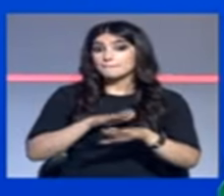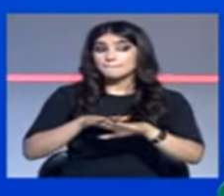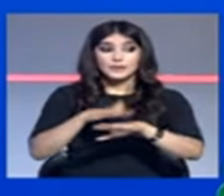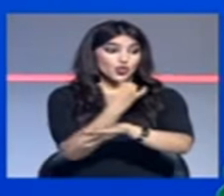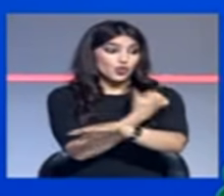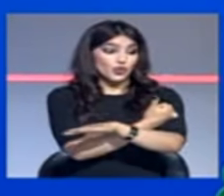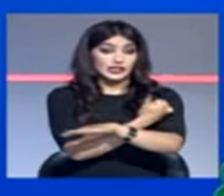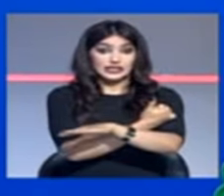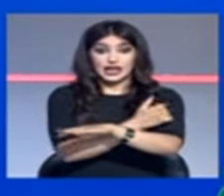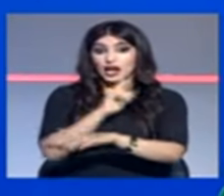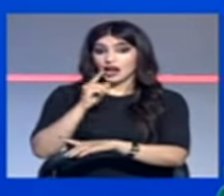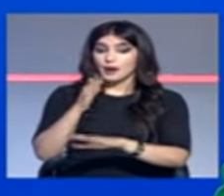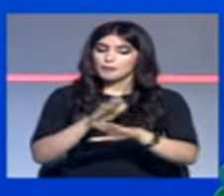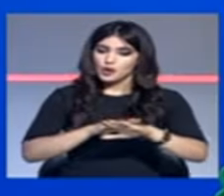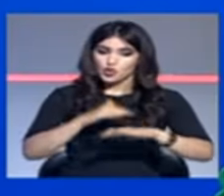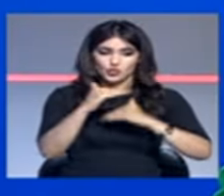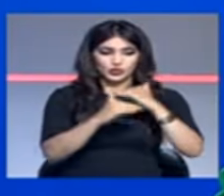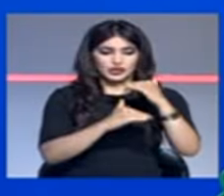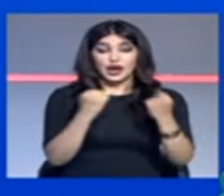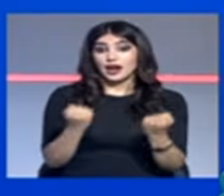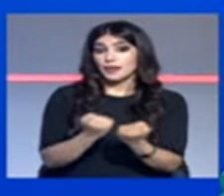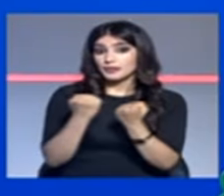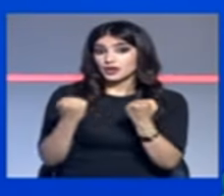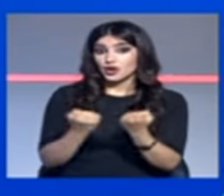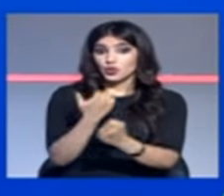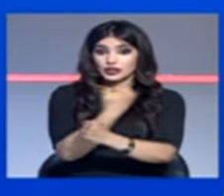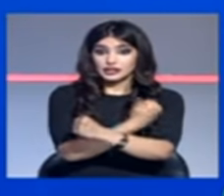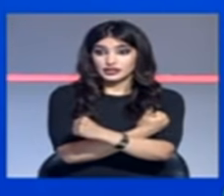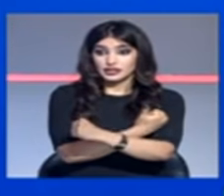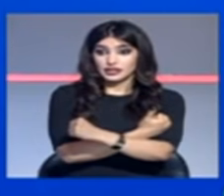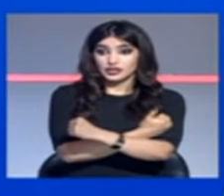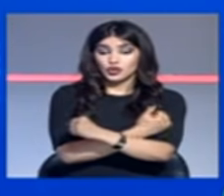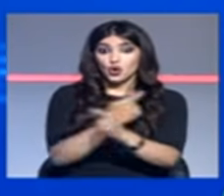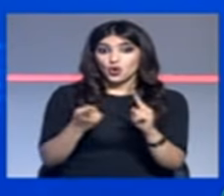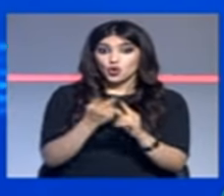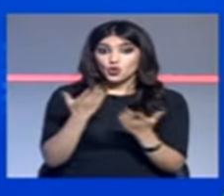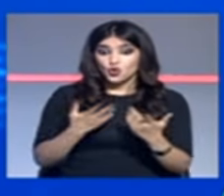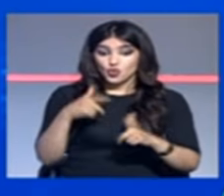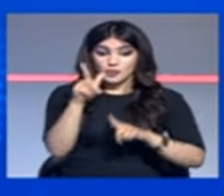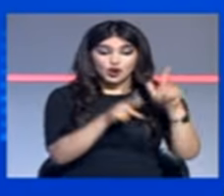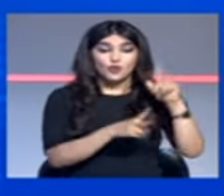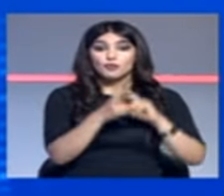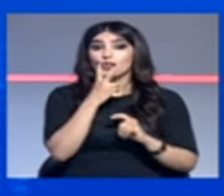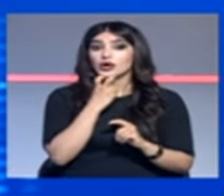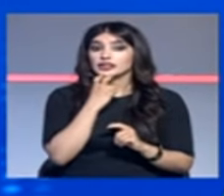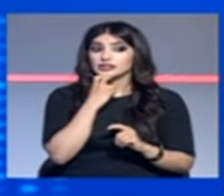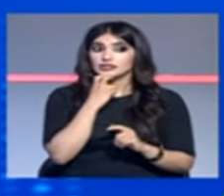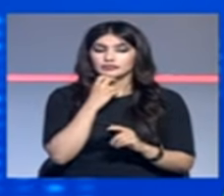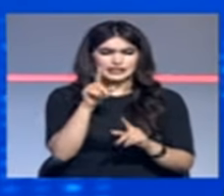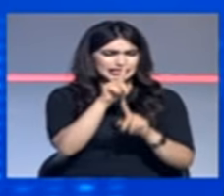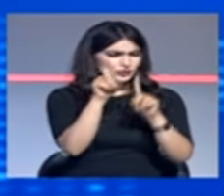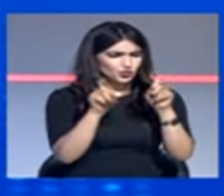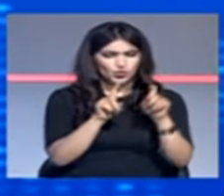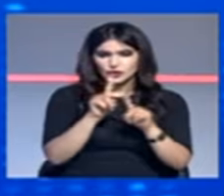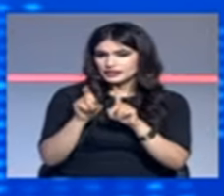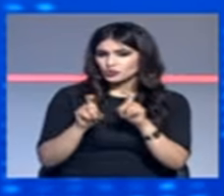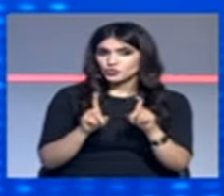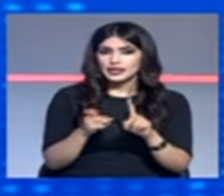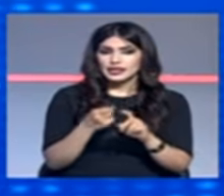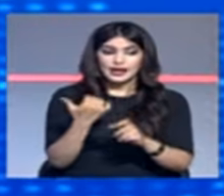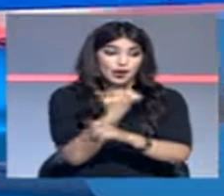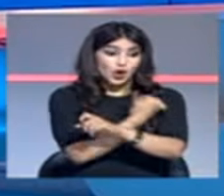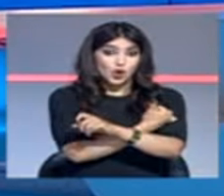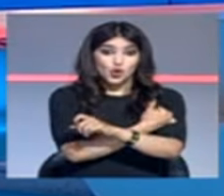وما ادراك ما التلقيح ومع تقدم الحمله الوطنيه للتلقيح اليوم المواطن يتساءل عند